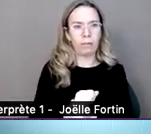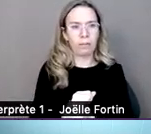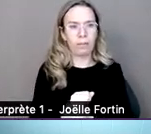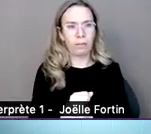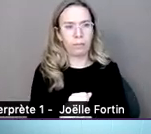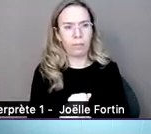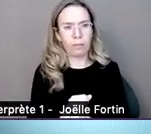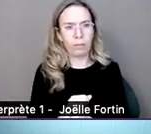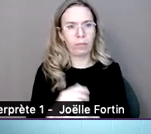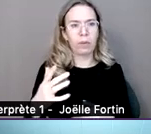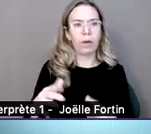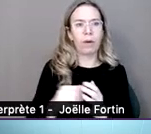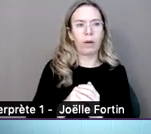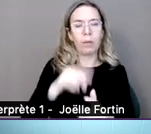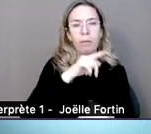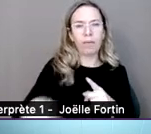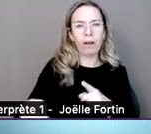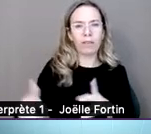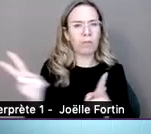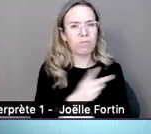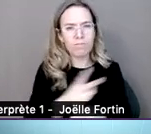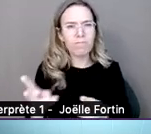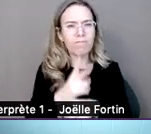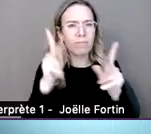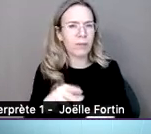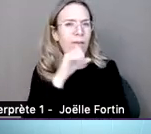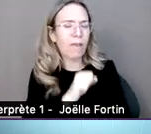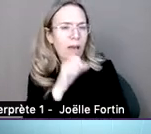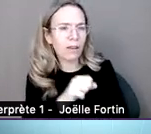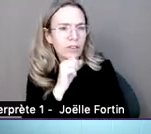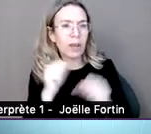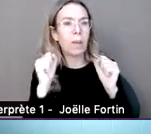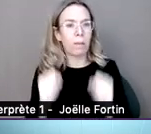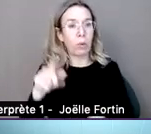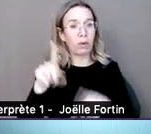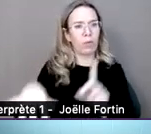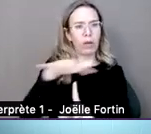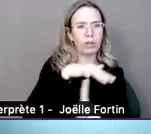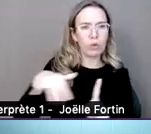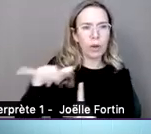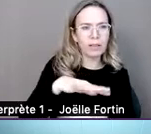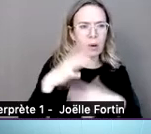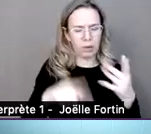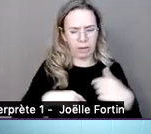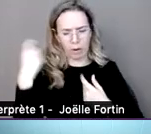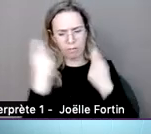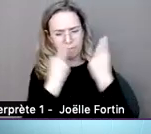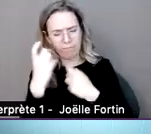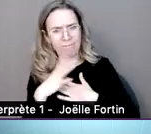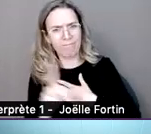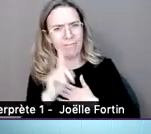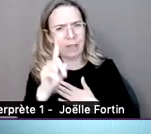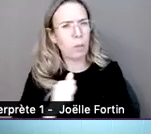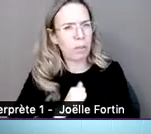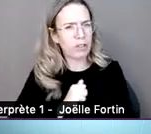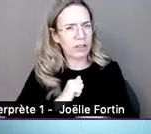des aînés prend en compte qu'il peut y avoir des circonstances ou des questions personnelles que les